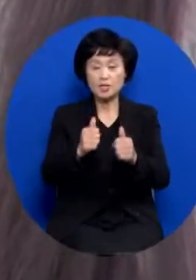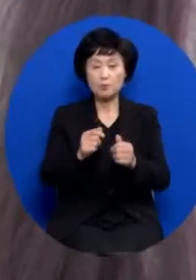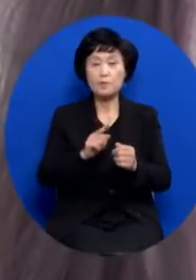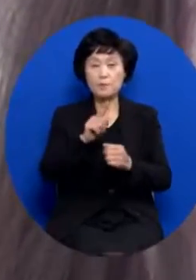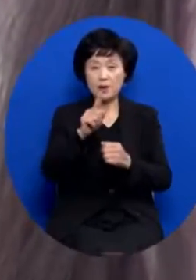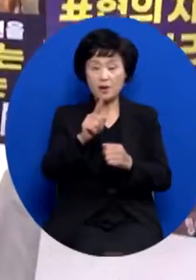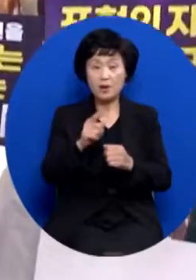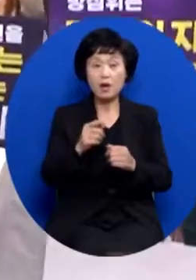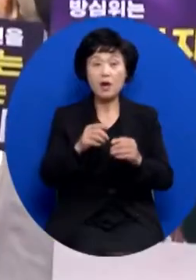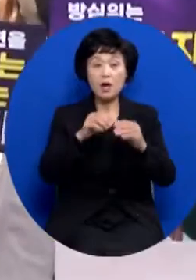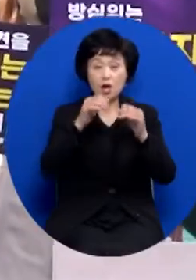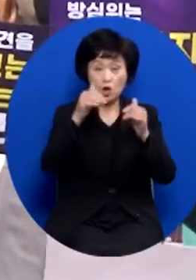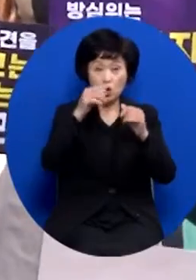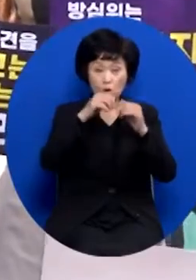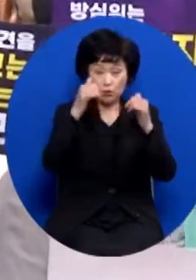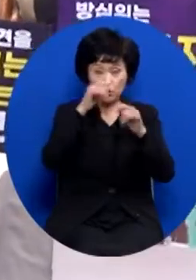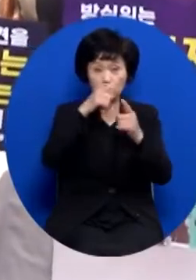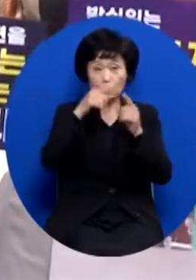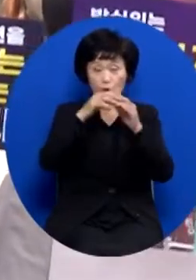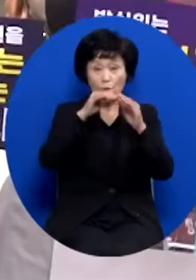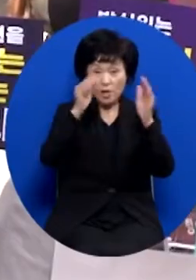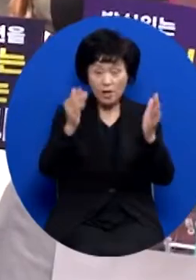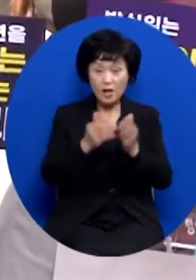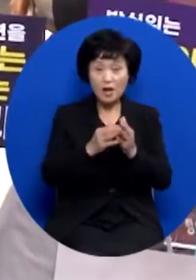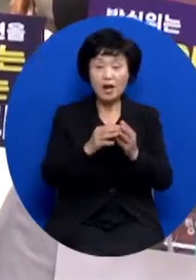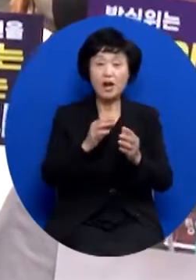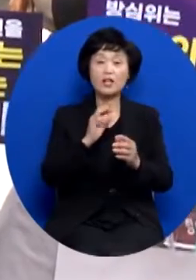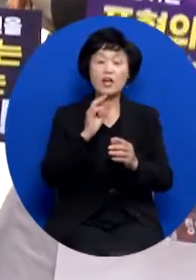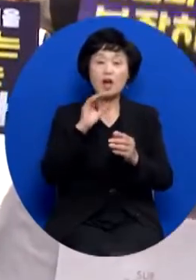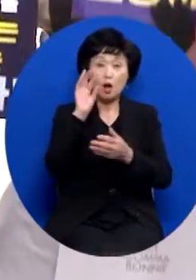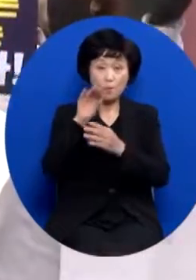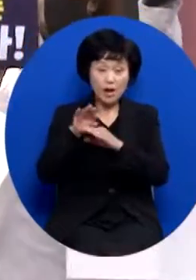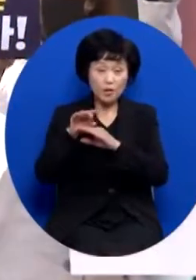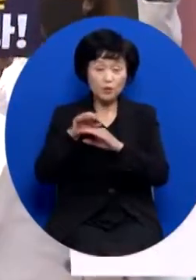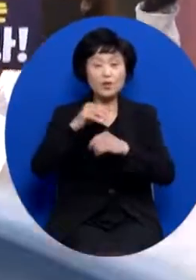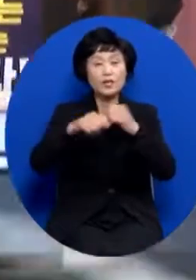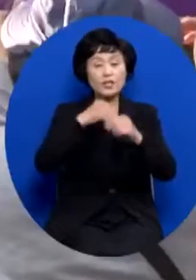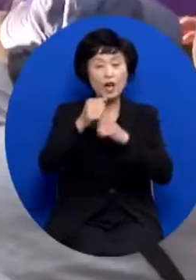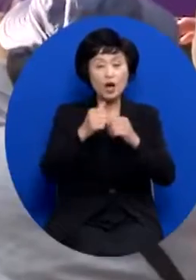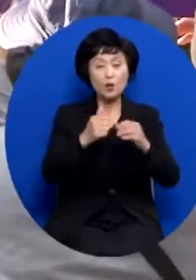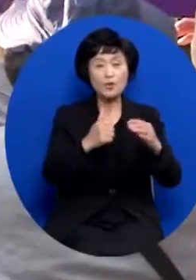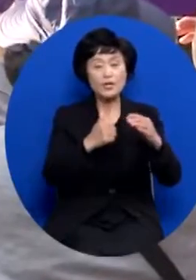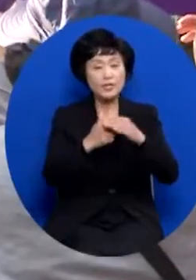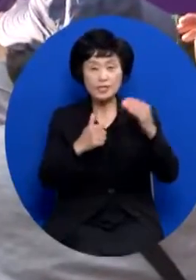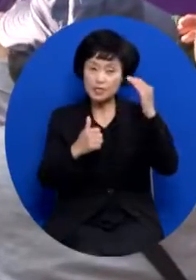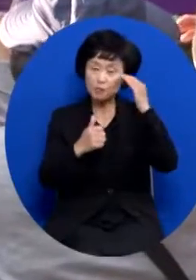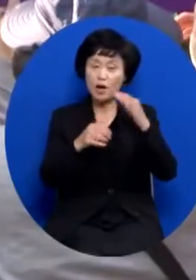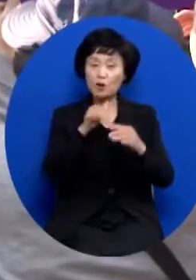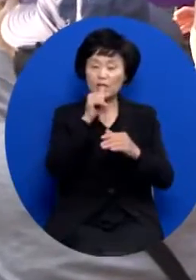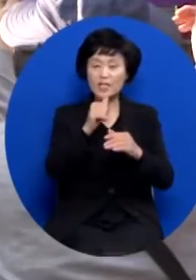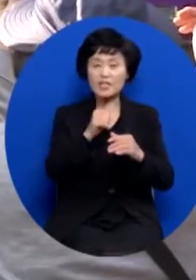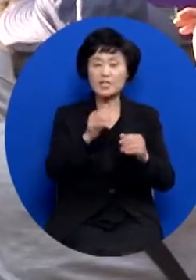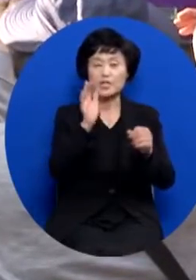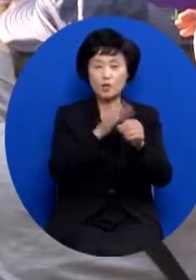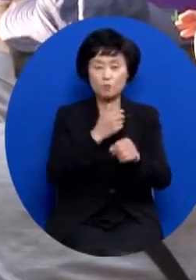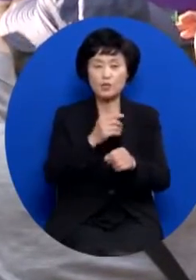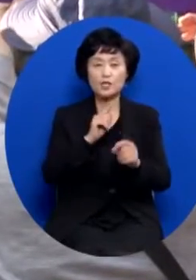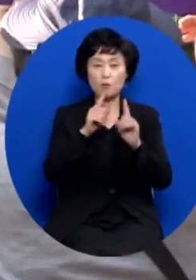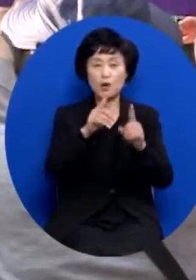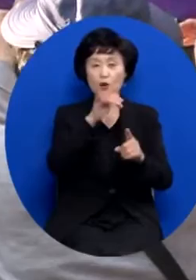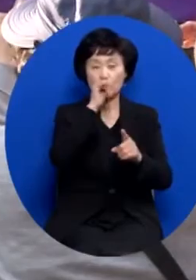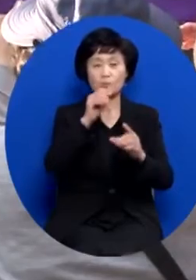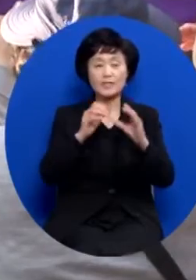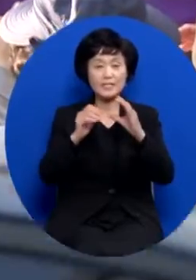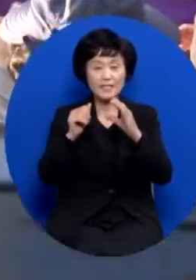교계 시민사회단체들도 언론과 종교의 자유를 침해한 부당한 결정이란 비판의 목소리를 높이며